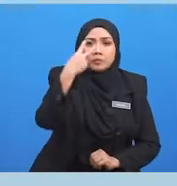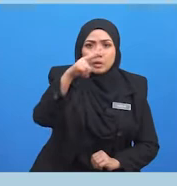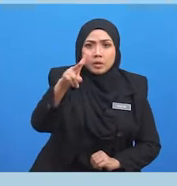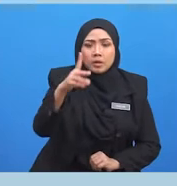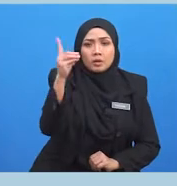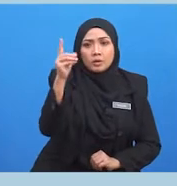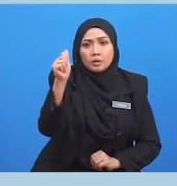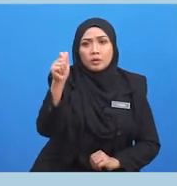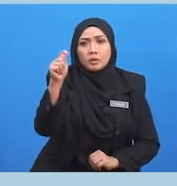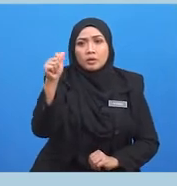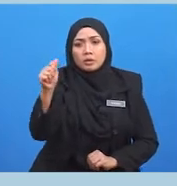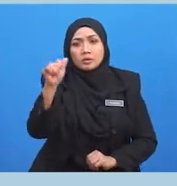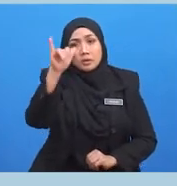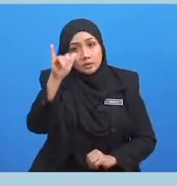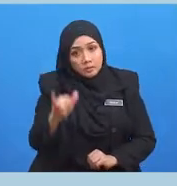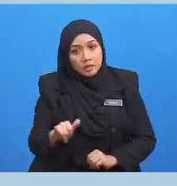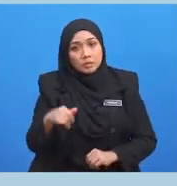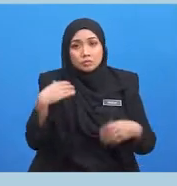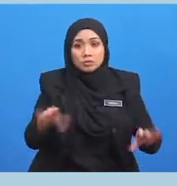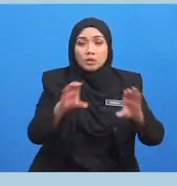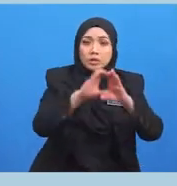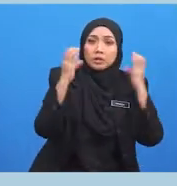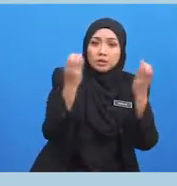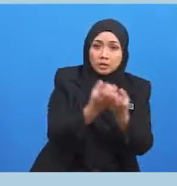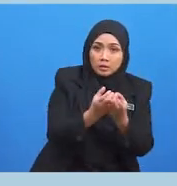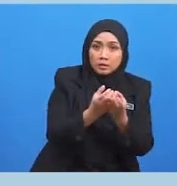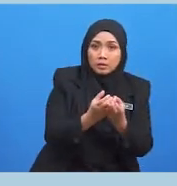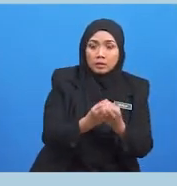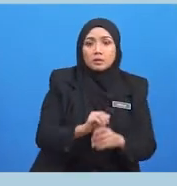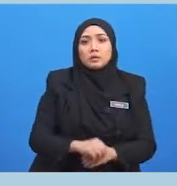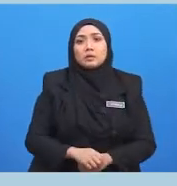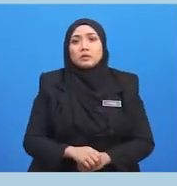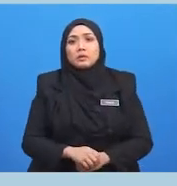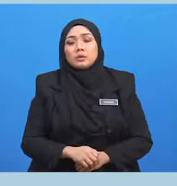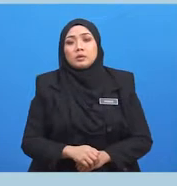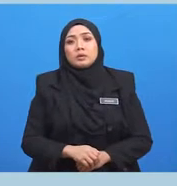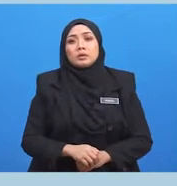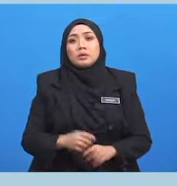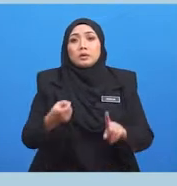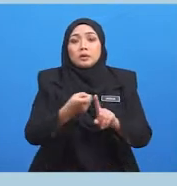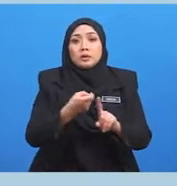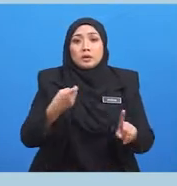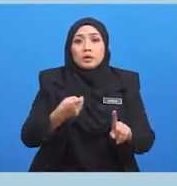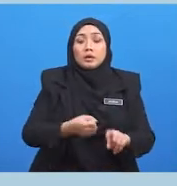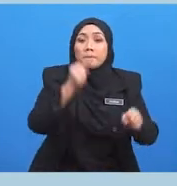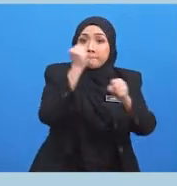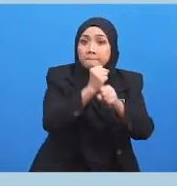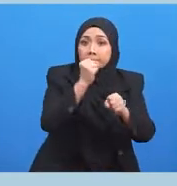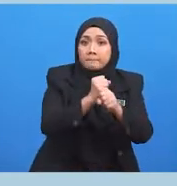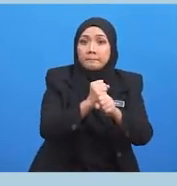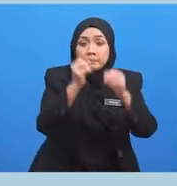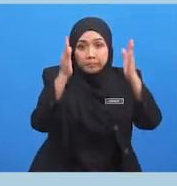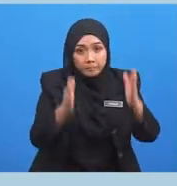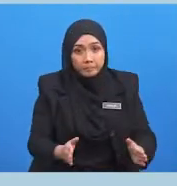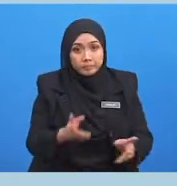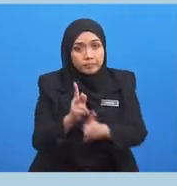Berdasarkan data yang dikumpul daripada seramai 10 responden yang terdiri daripada pekerja